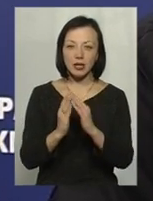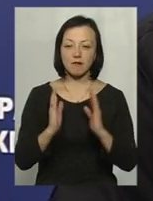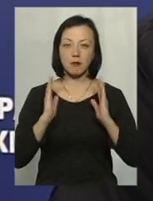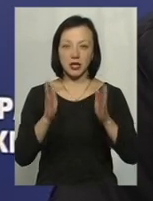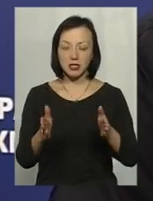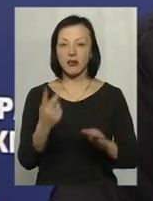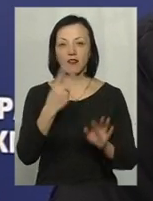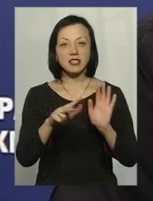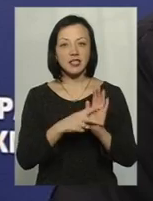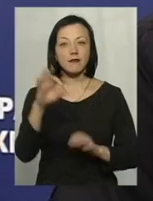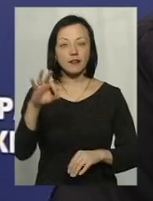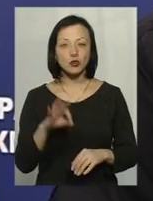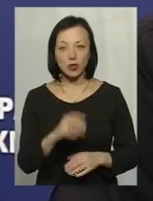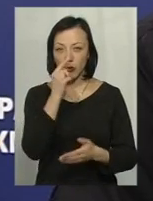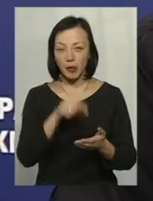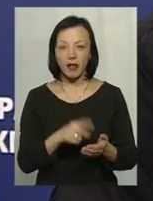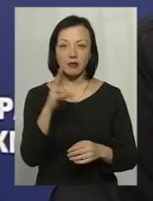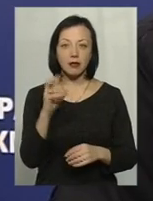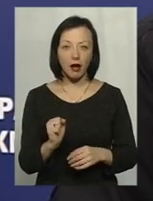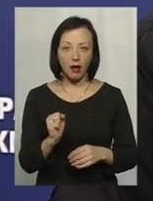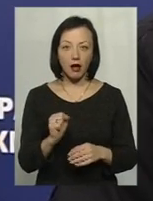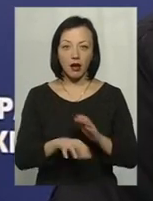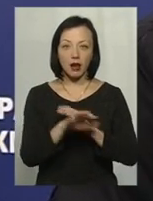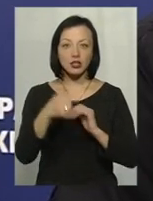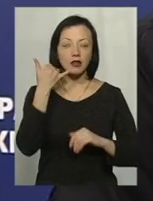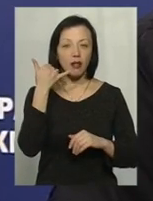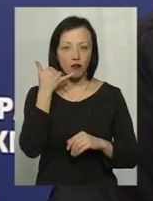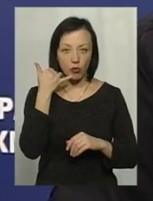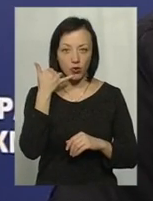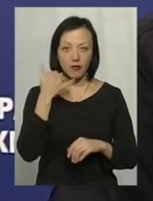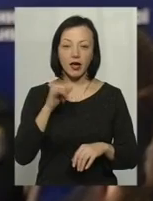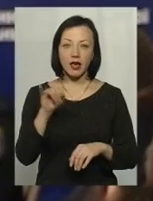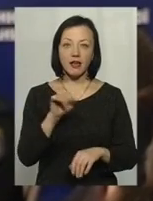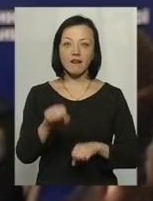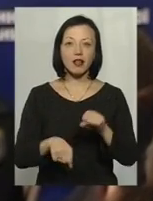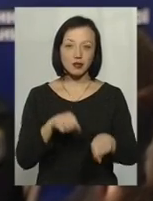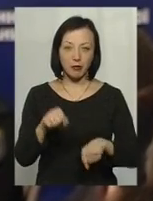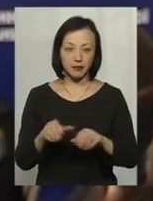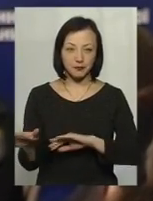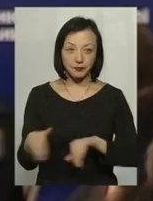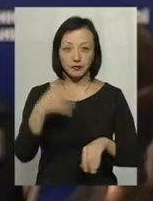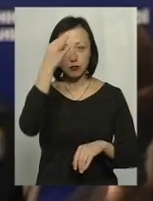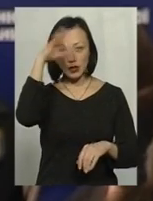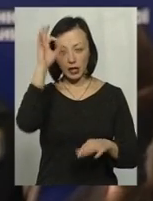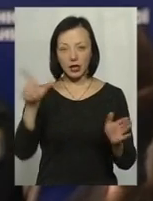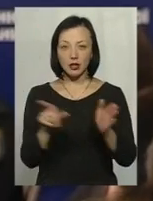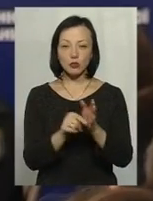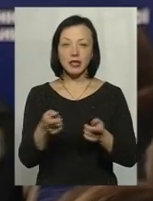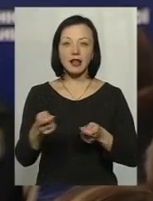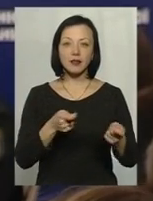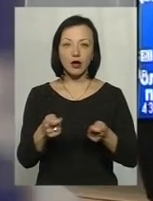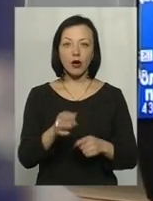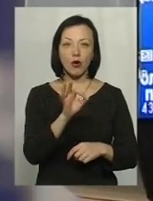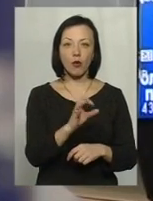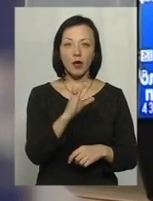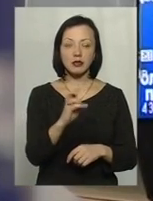під'їздів. 28% припадається на крадіжки телефонів та велосипедів. Отож, поліцейські разом із керівниками ОСББ